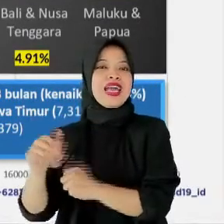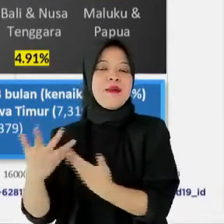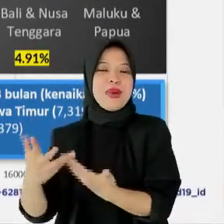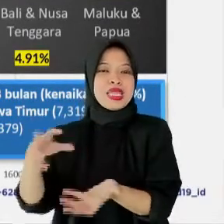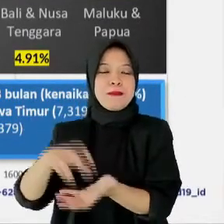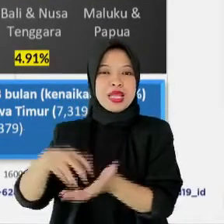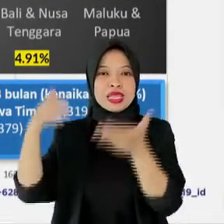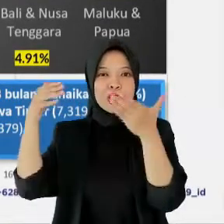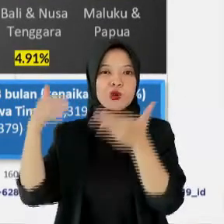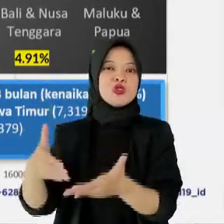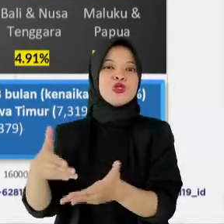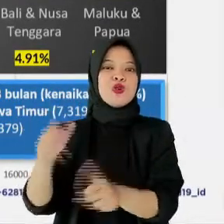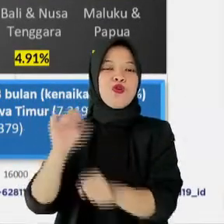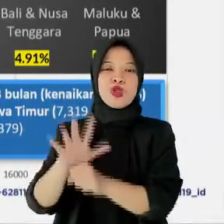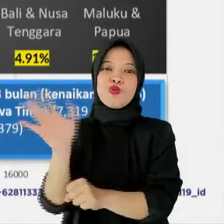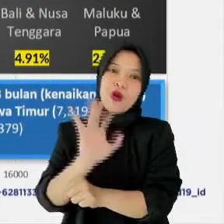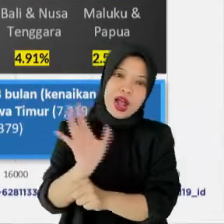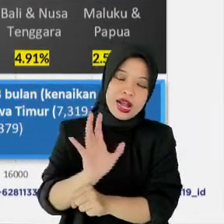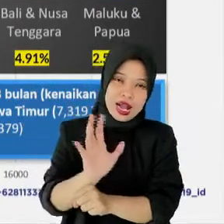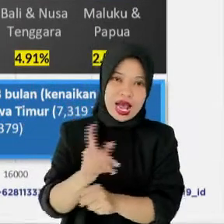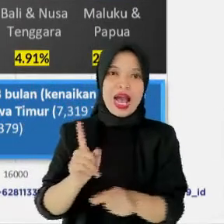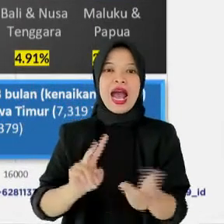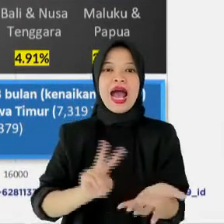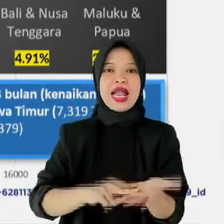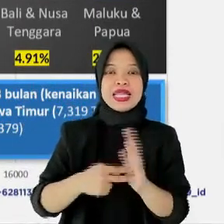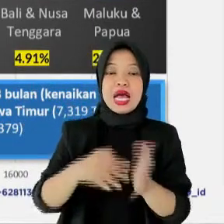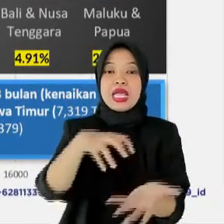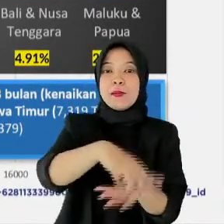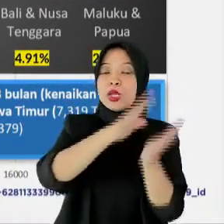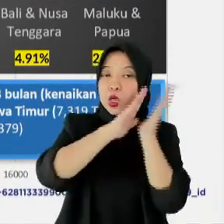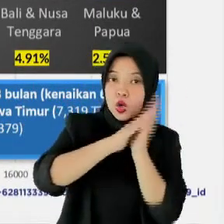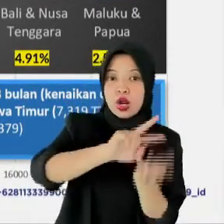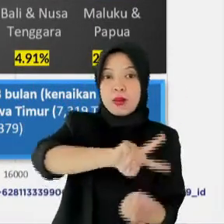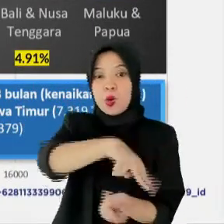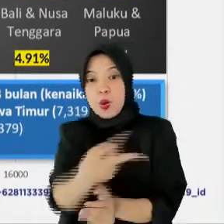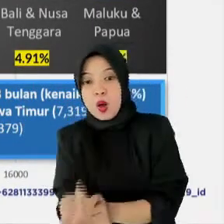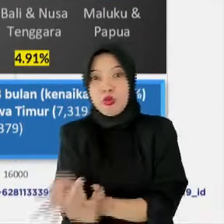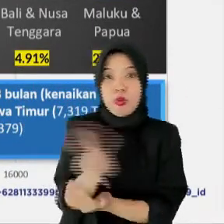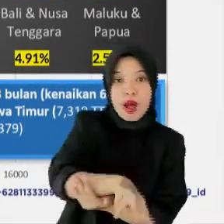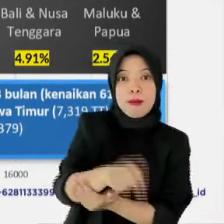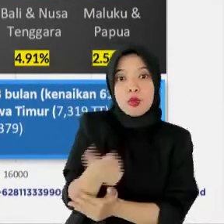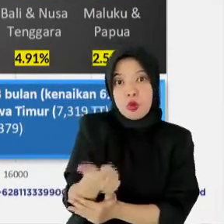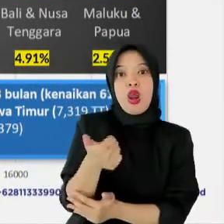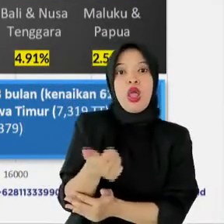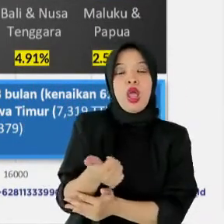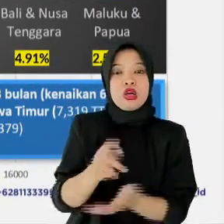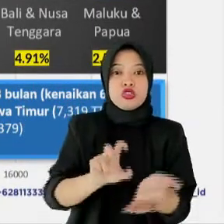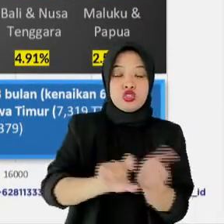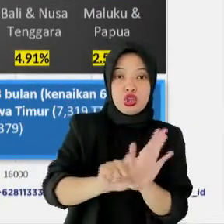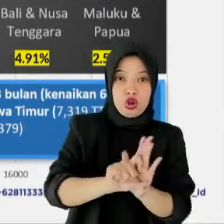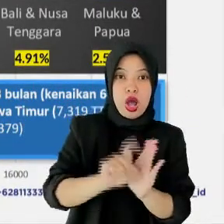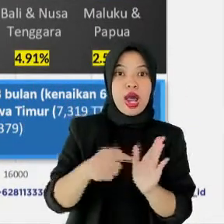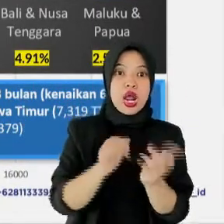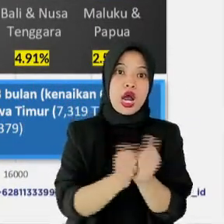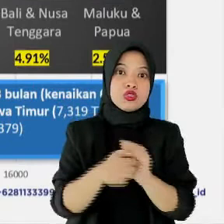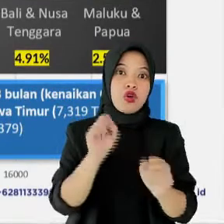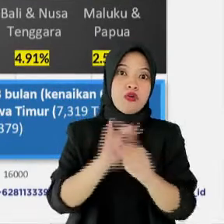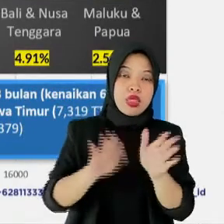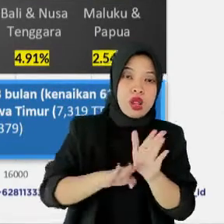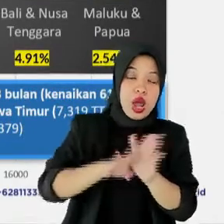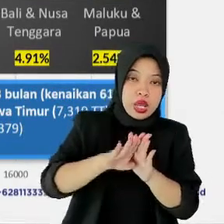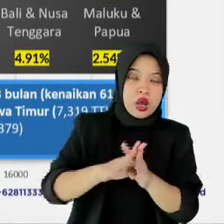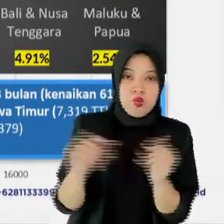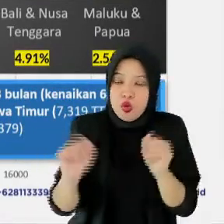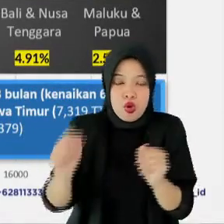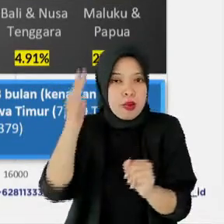Jadi jumlah tempat tidur ini juga sebenarnya dia dinamis. Dalam artian, pada saat sudah terlihat tanda-tanda kenaikan kasus, pemerintah daerah